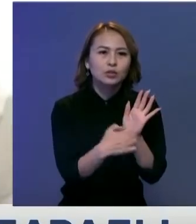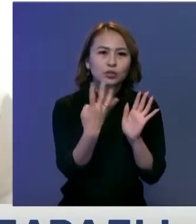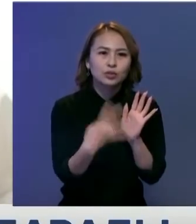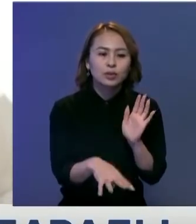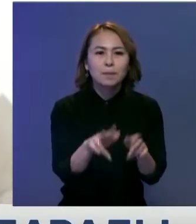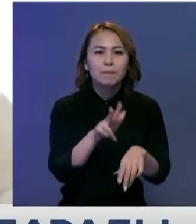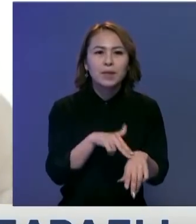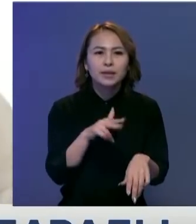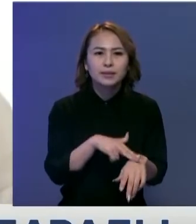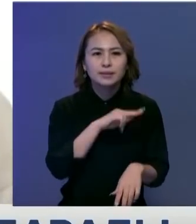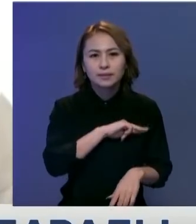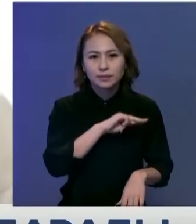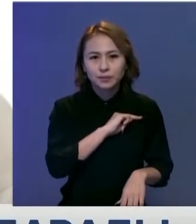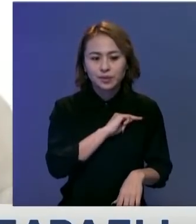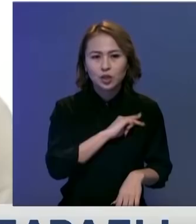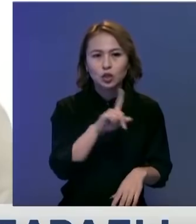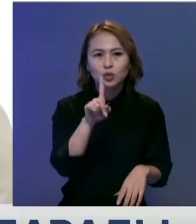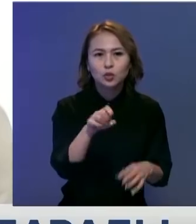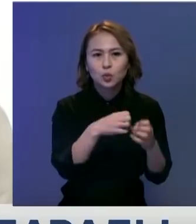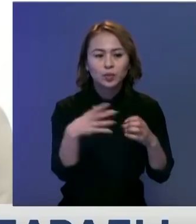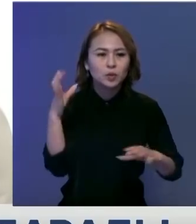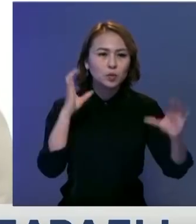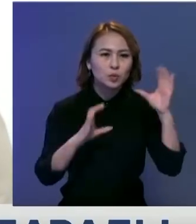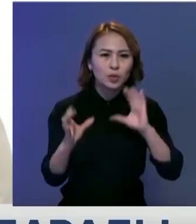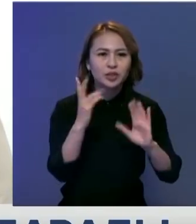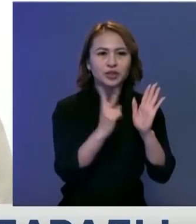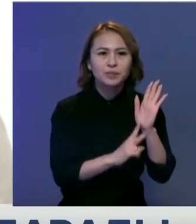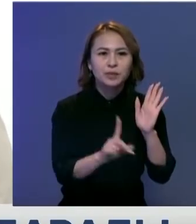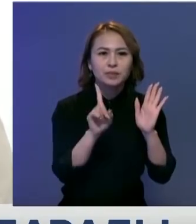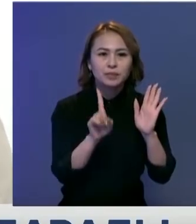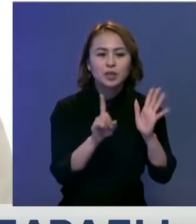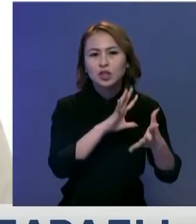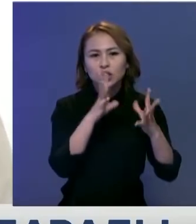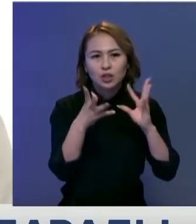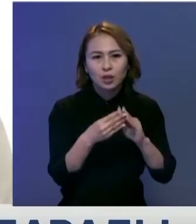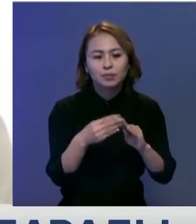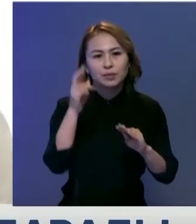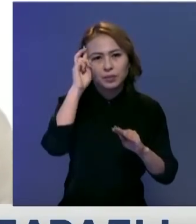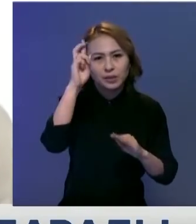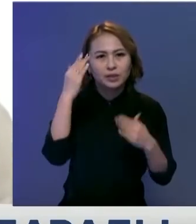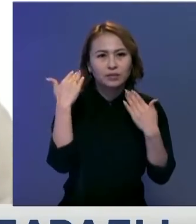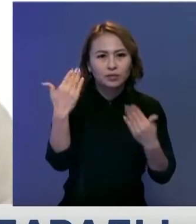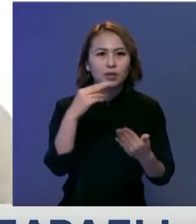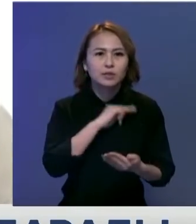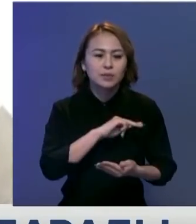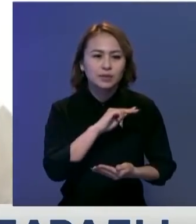полиция қызметкерлері, 115 студент, 71 жалғы мегелерінің қызметкерлері,